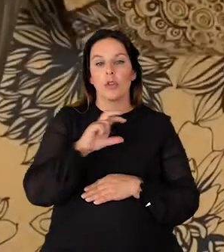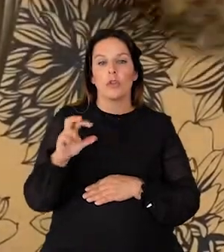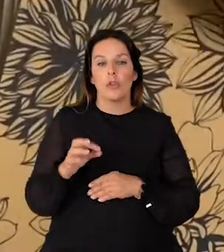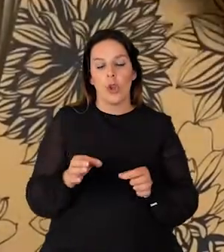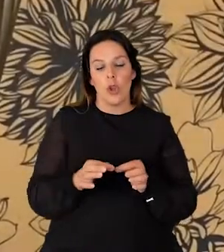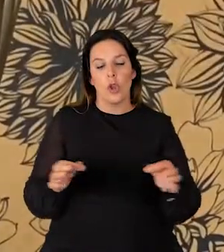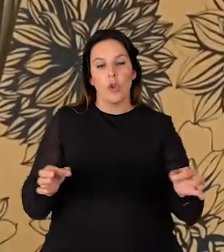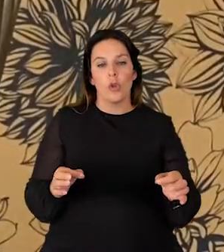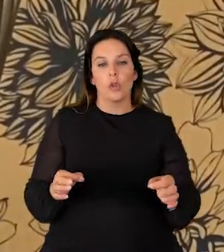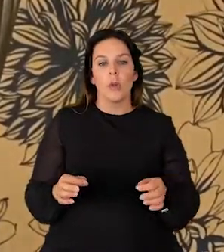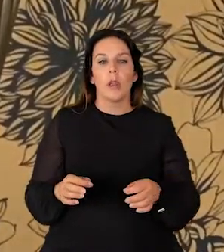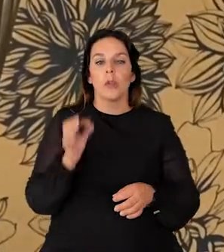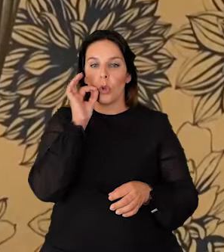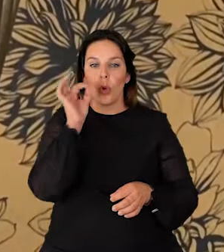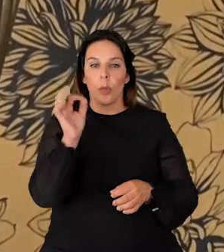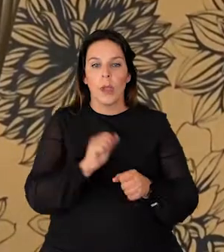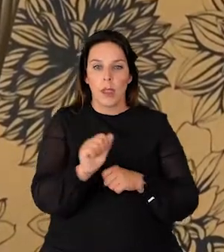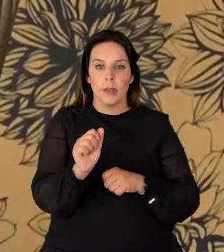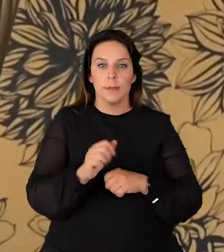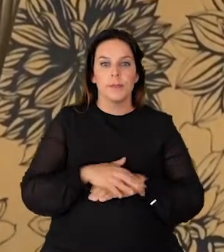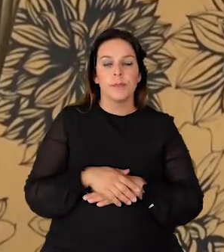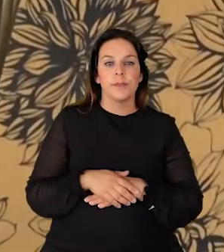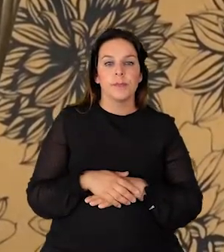Sprawdzasz, czy pasuje.